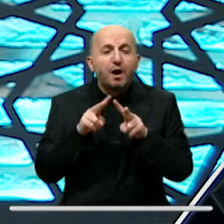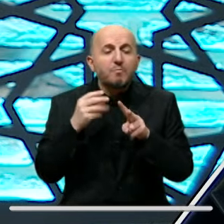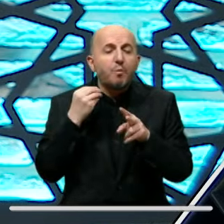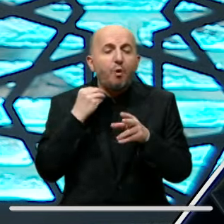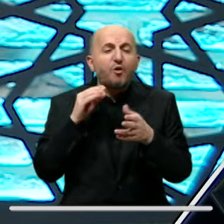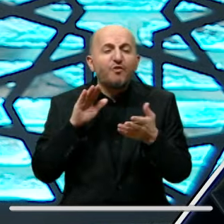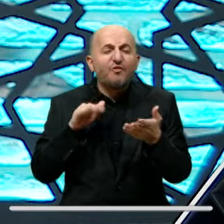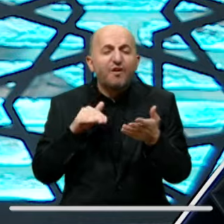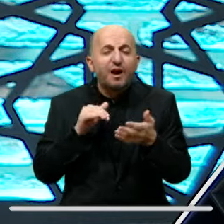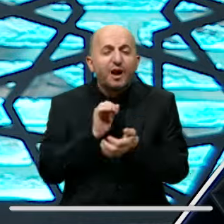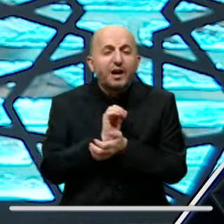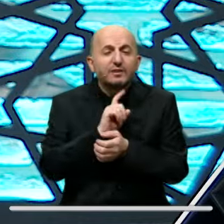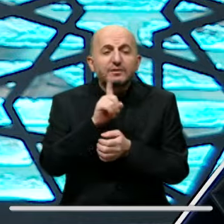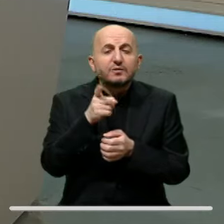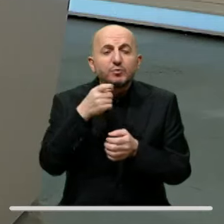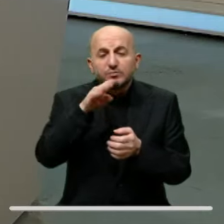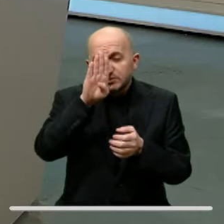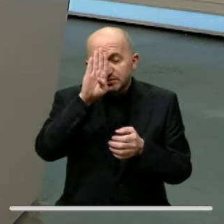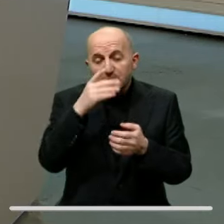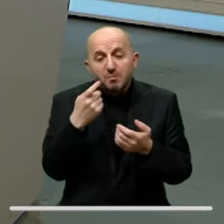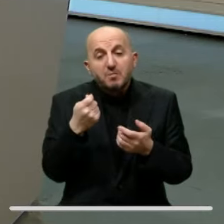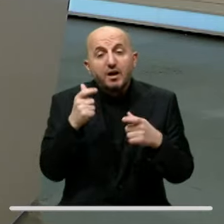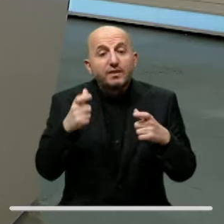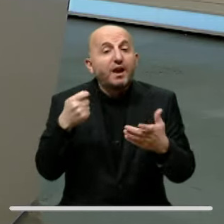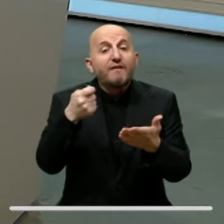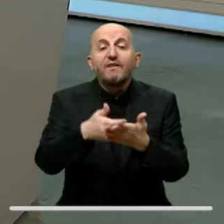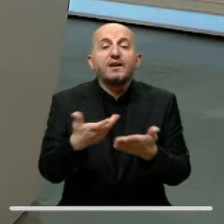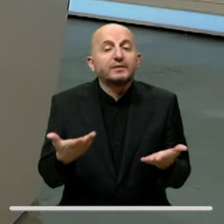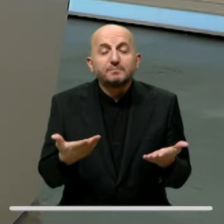parayı, ailesini bulamadım İstanbul'a. Ben bu parayı nereye vereyim?